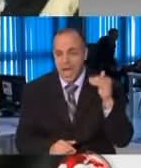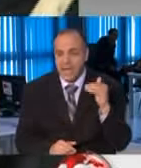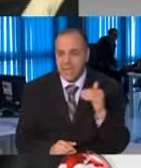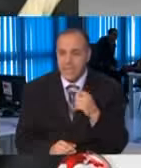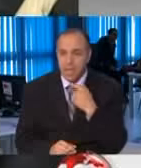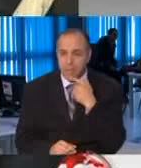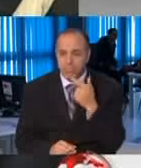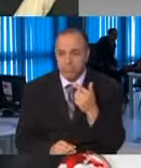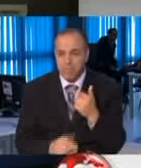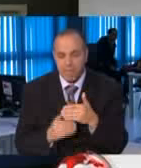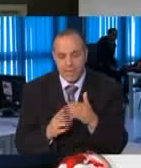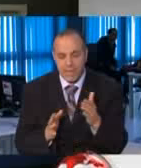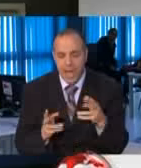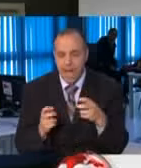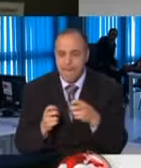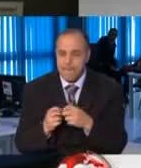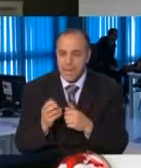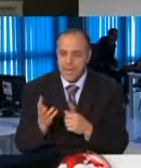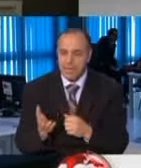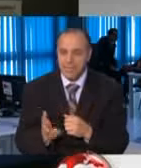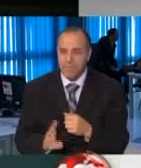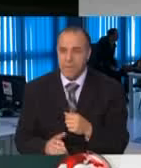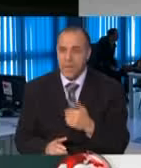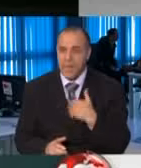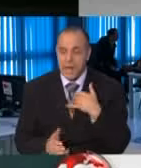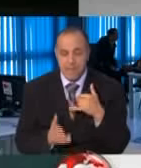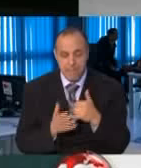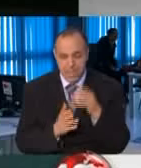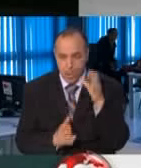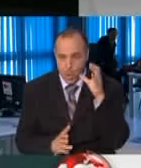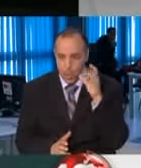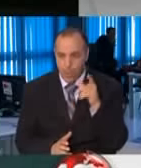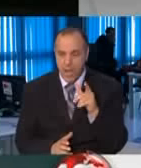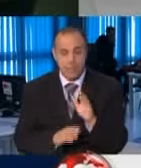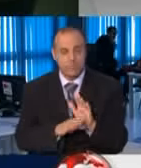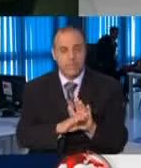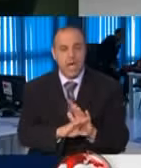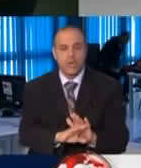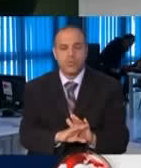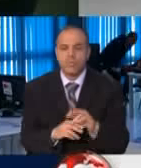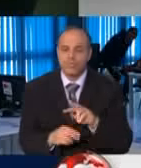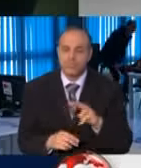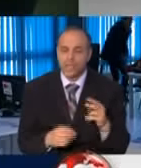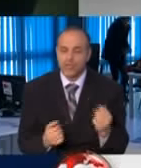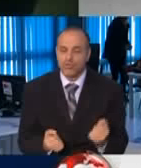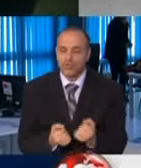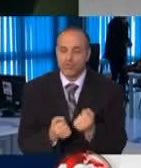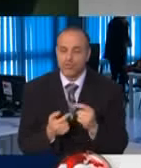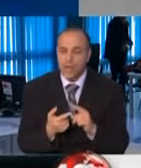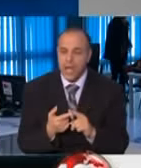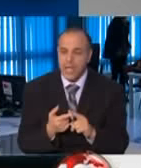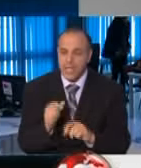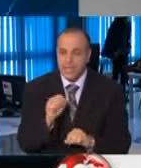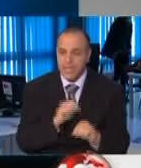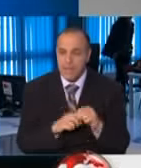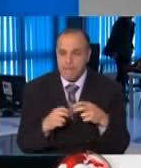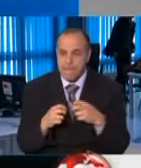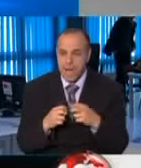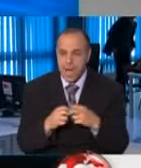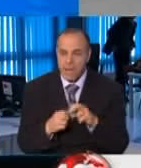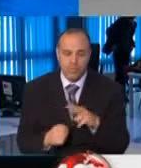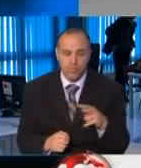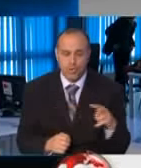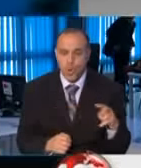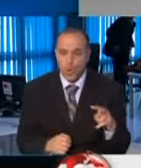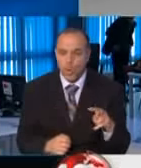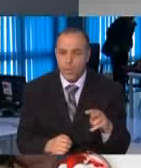والبحث العلمي لدى افتتاحه هذا المعرض ان مدينه العلوم حريصه على تنويع نشاطها بتنظيم معارض